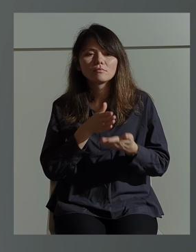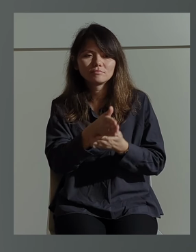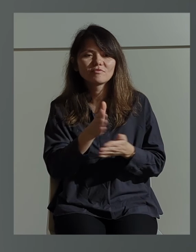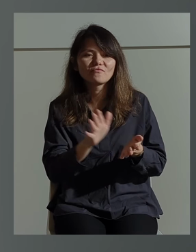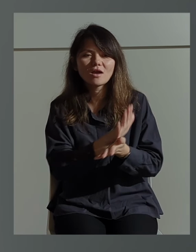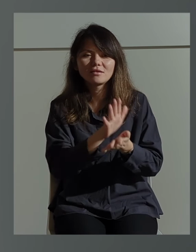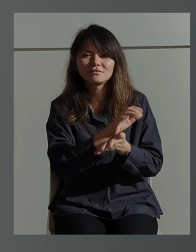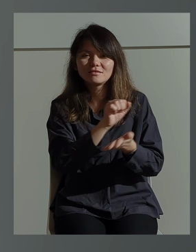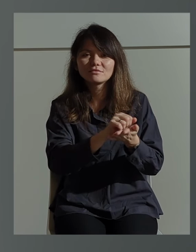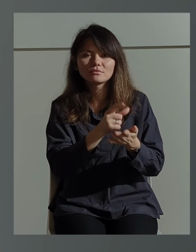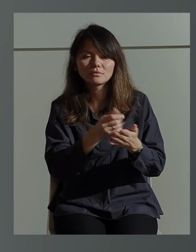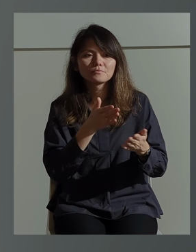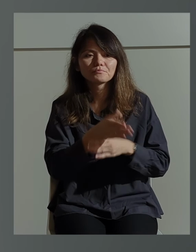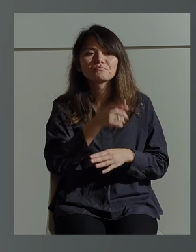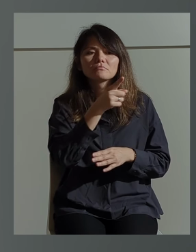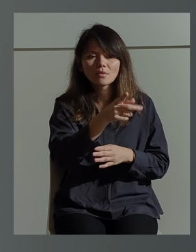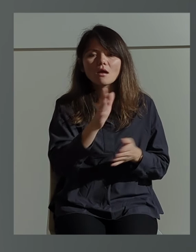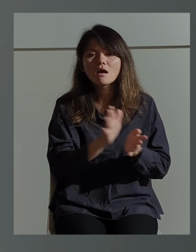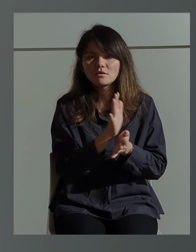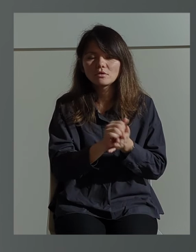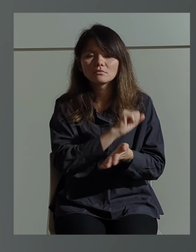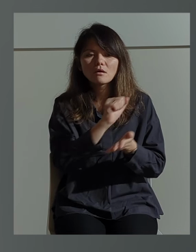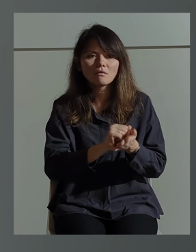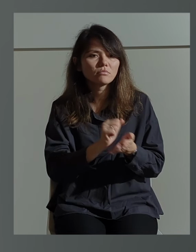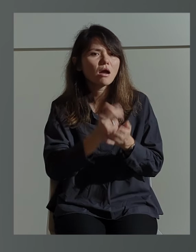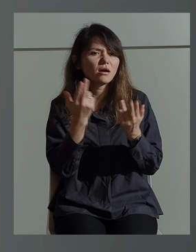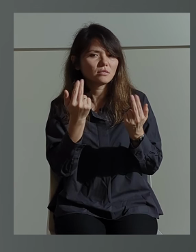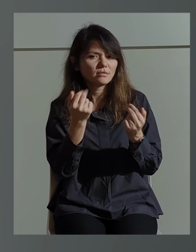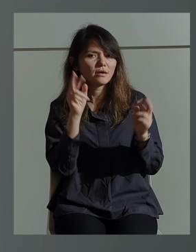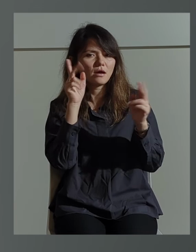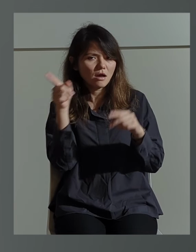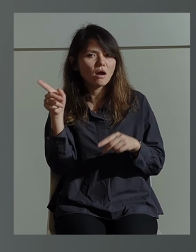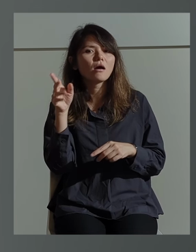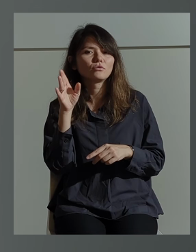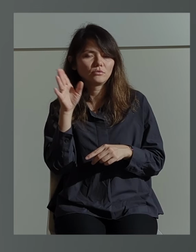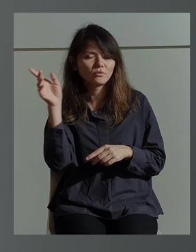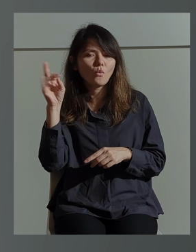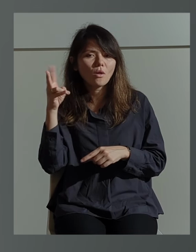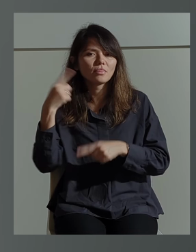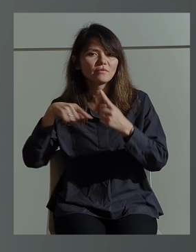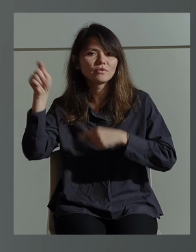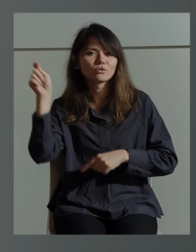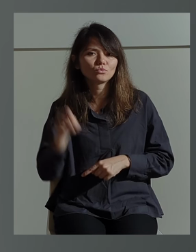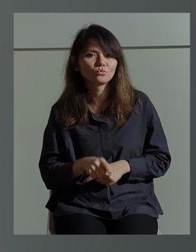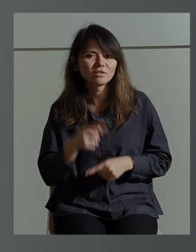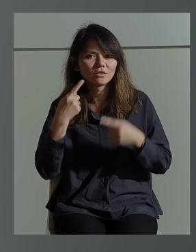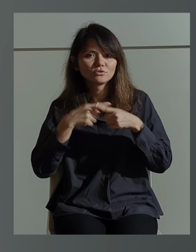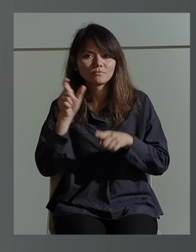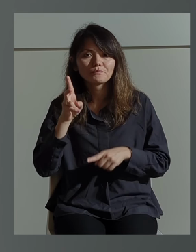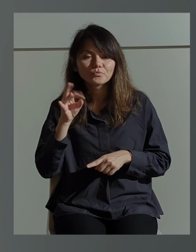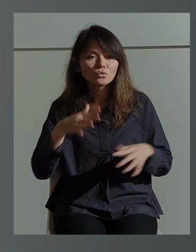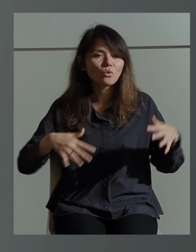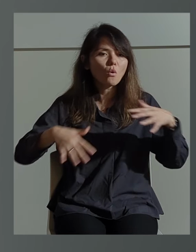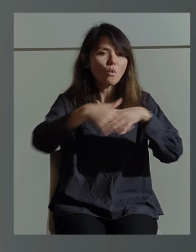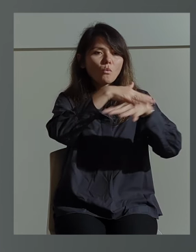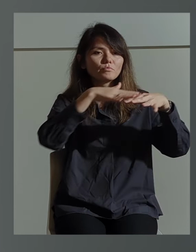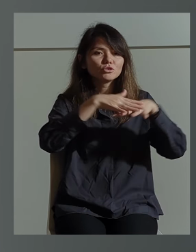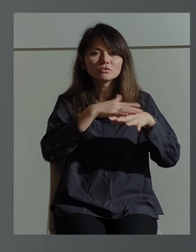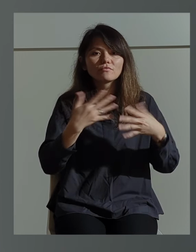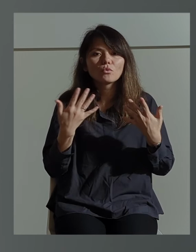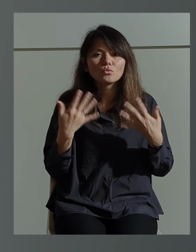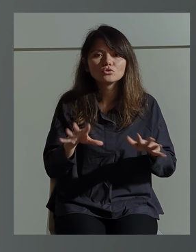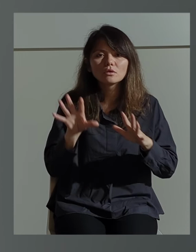естественно газета выпускает опровержение что нет всё нормально вернулся Да общество так устроено что в